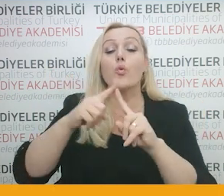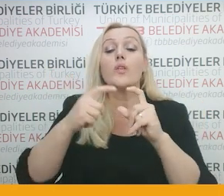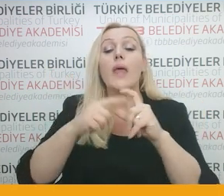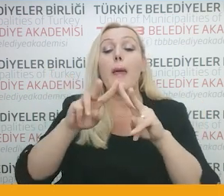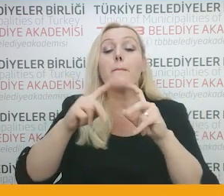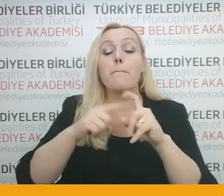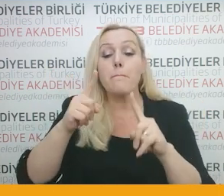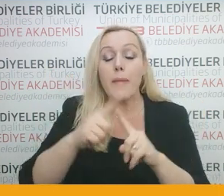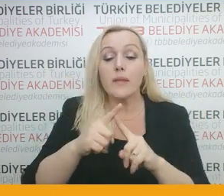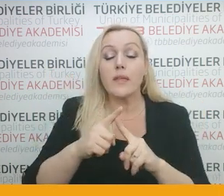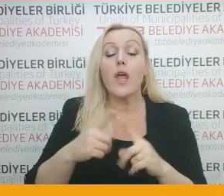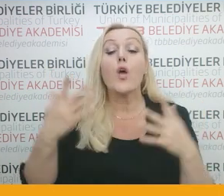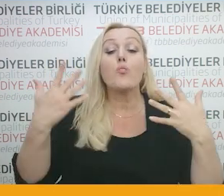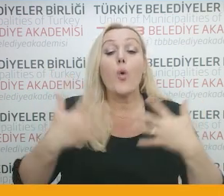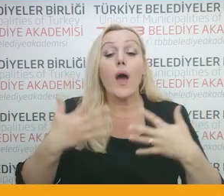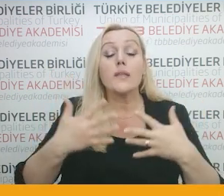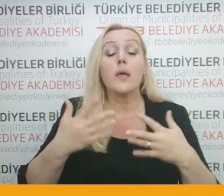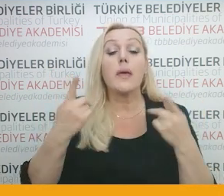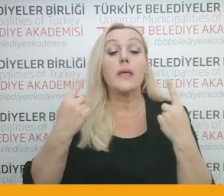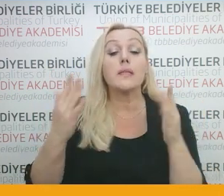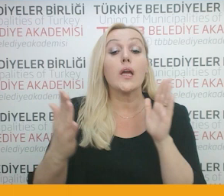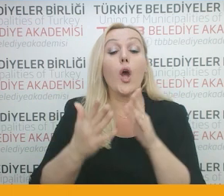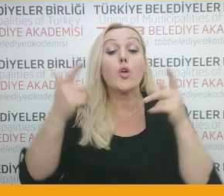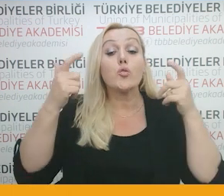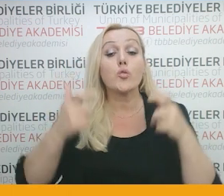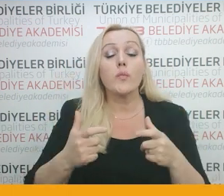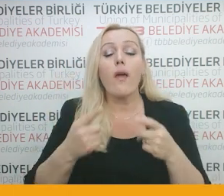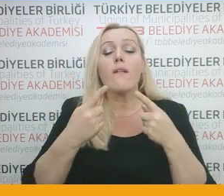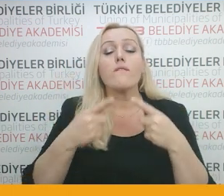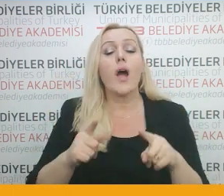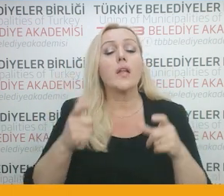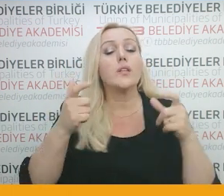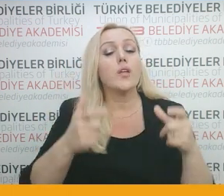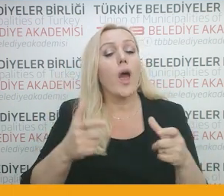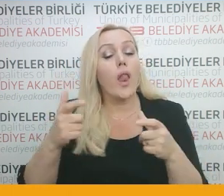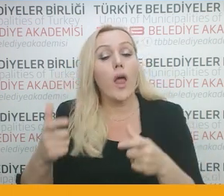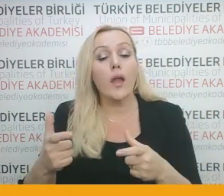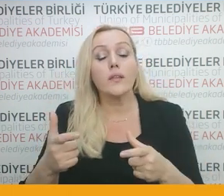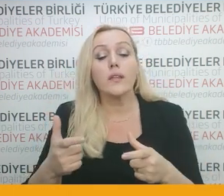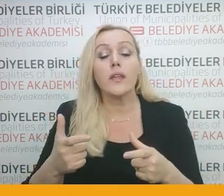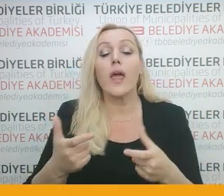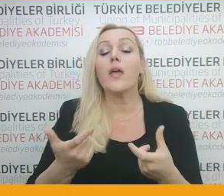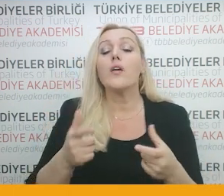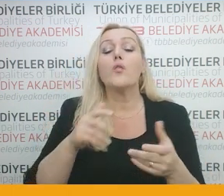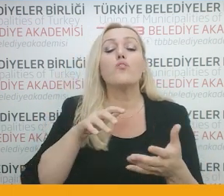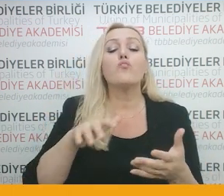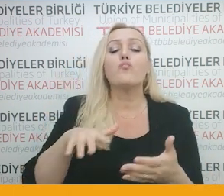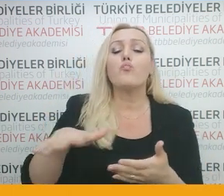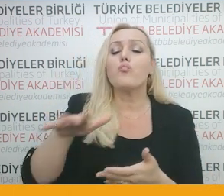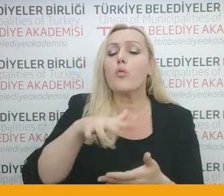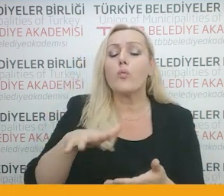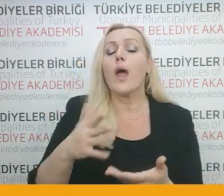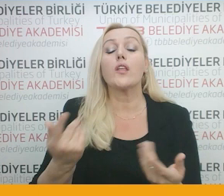muhtemelde doğrudan muhasebe yetkilisine karşı sorumludur. Farklı birimlerde, farklı bölgelerde olan veznedarlar, tahsildarlar, ambar memurları